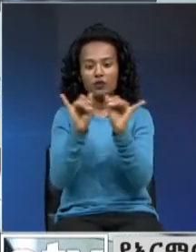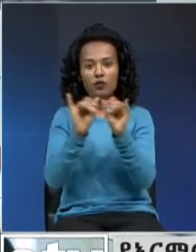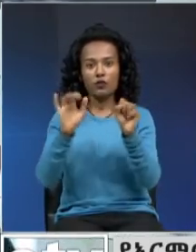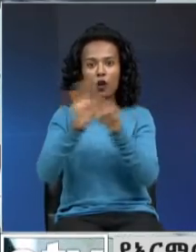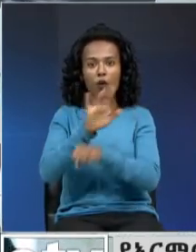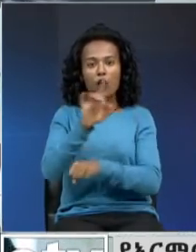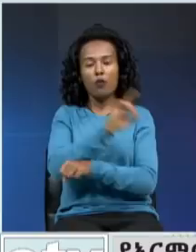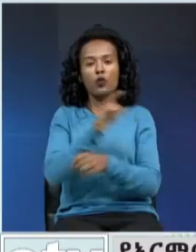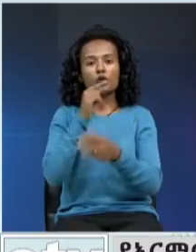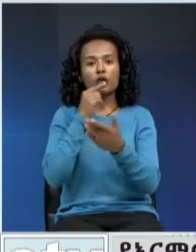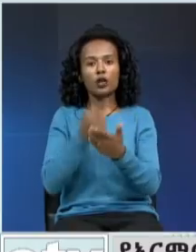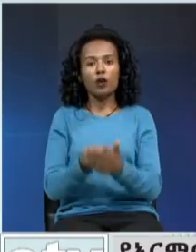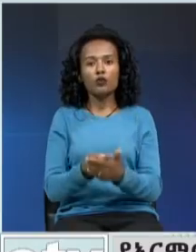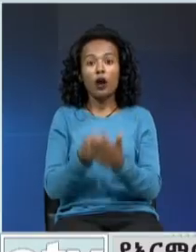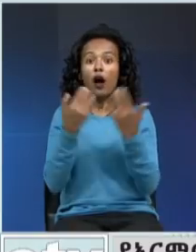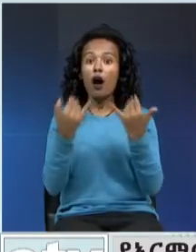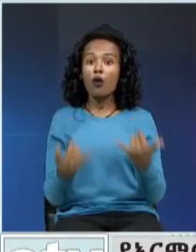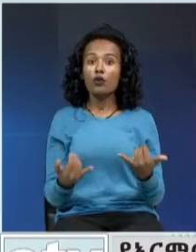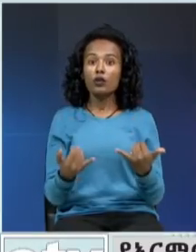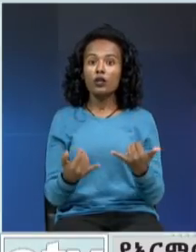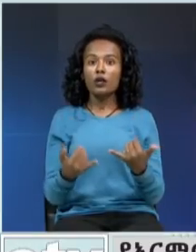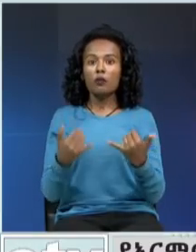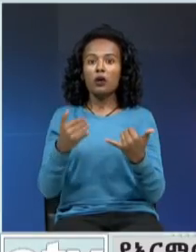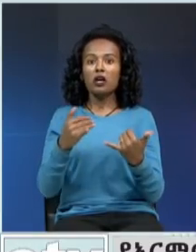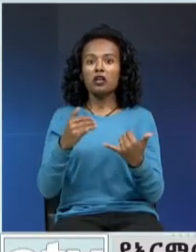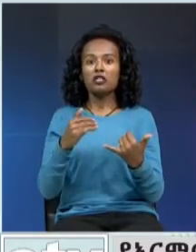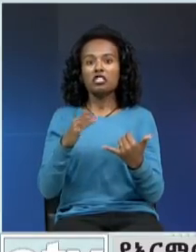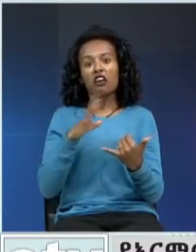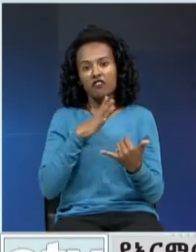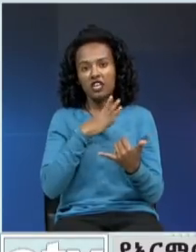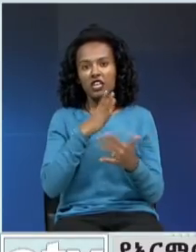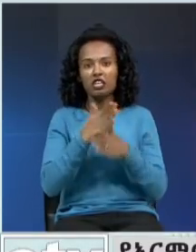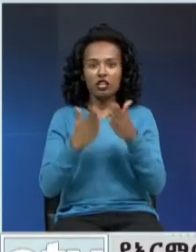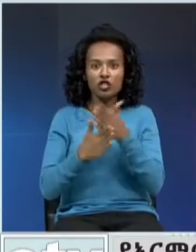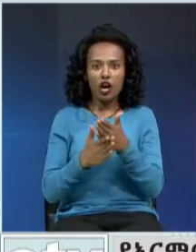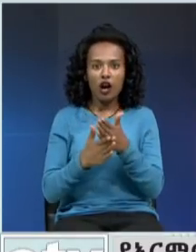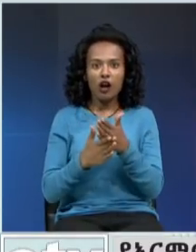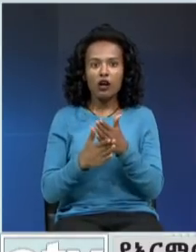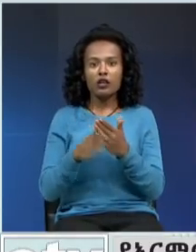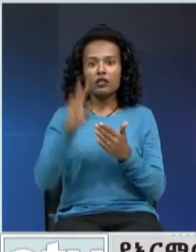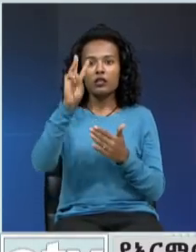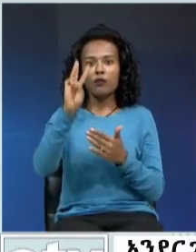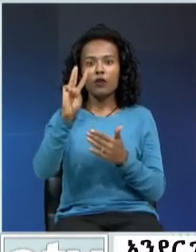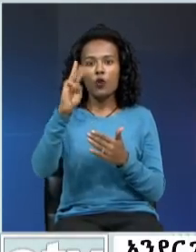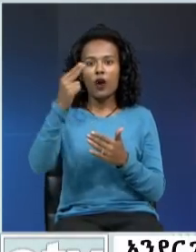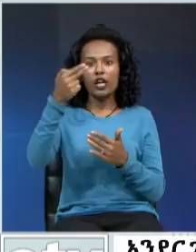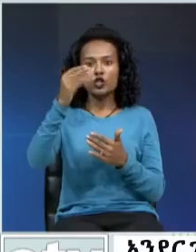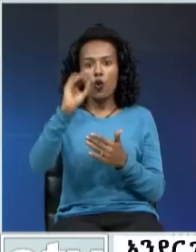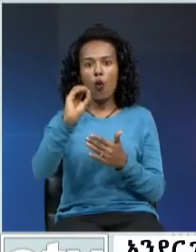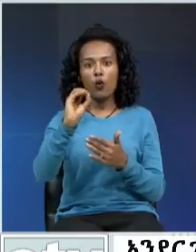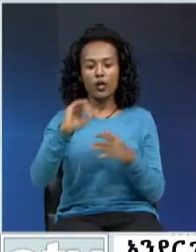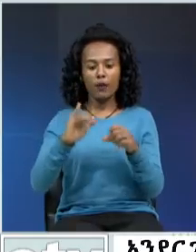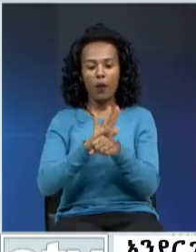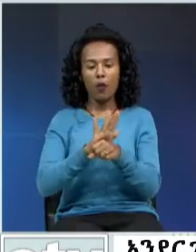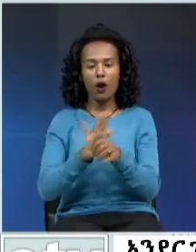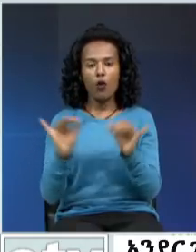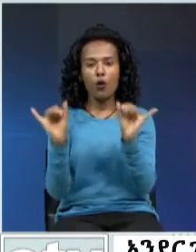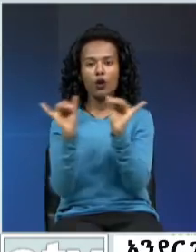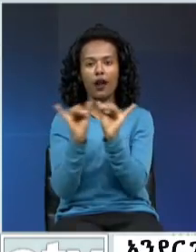ያሟላ መሆኑን ተረጋግጧል። አሁን በሴፍቲ ደረጃ ሚደብሎቹ የሚያሟላውን ክራይቴሪያ